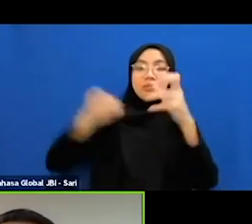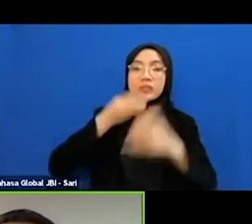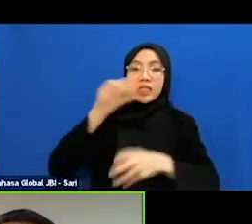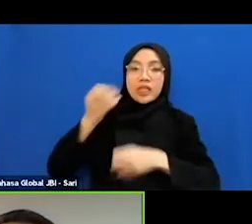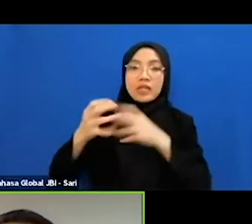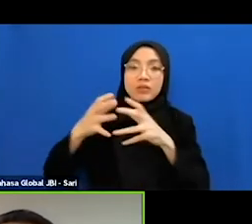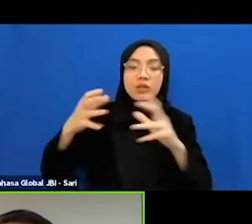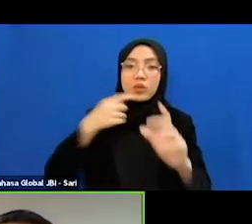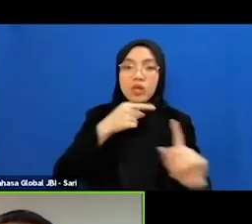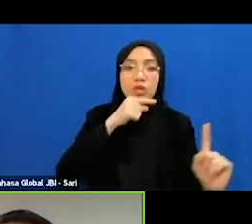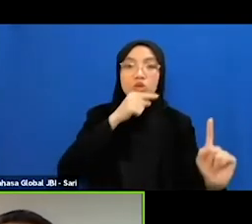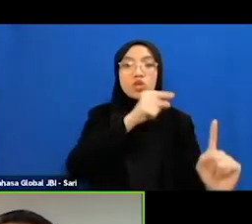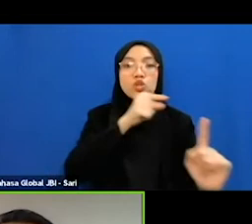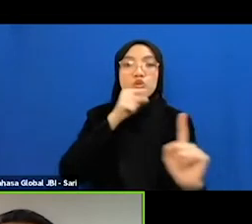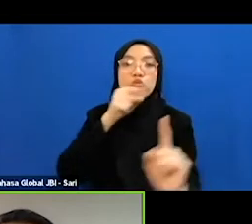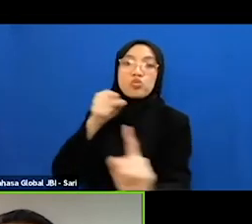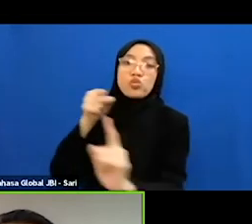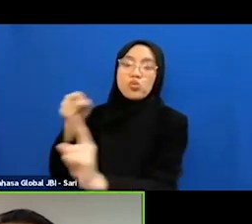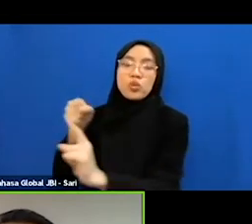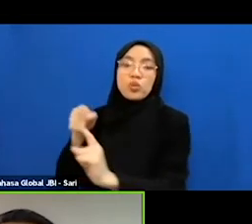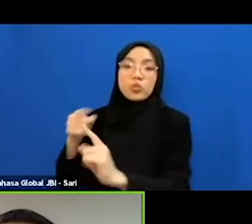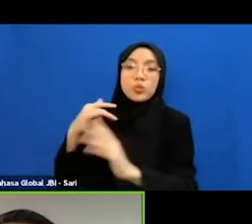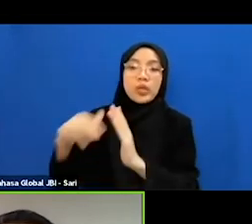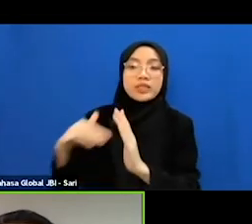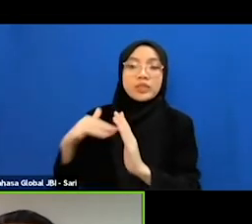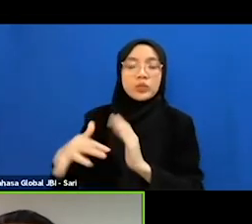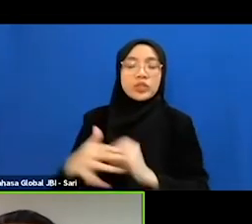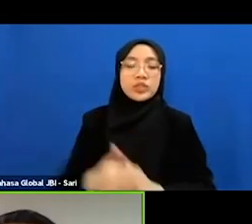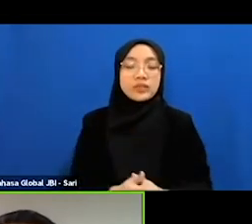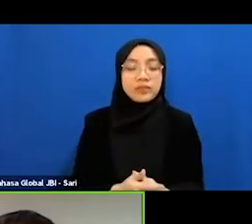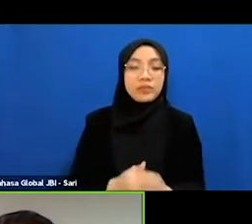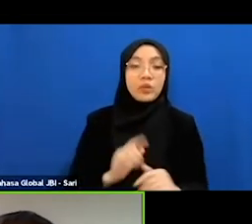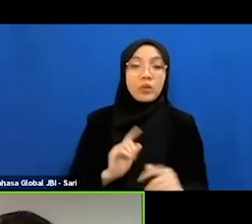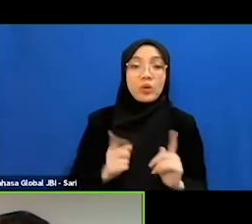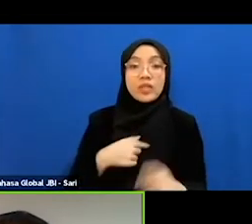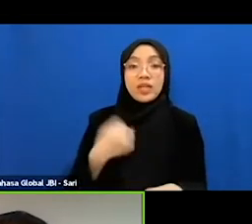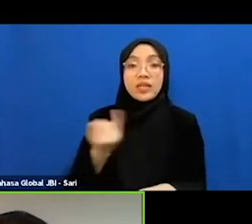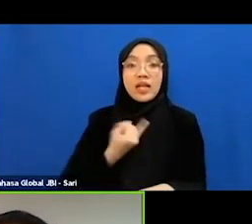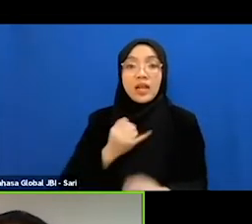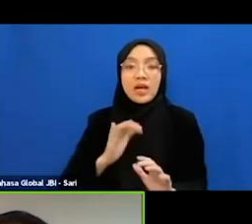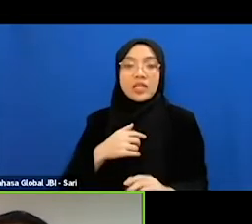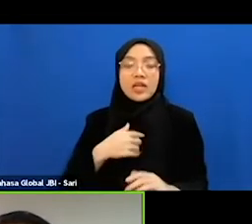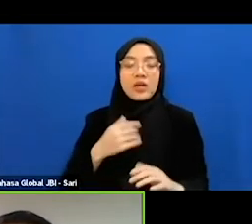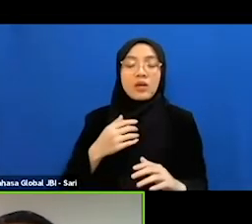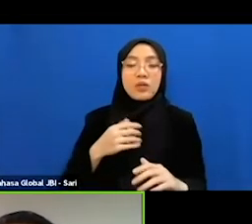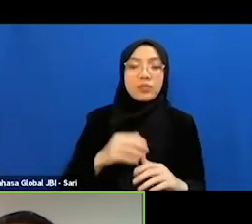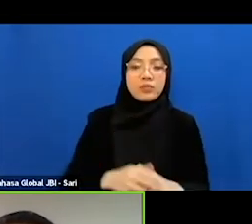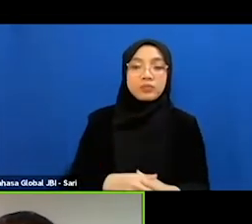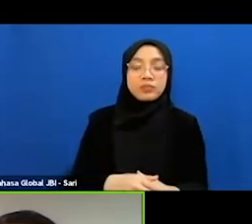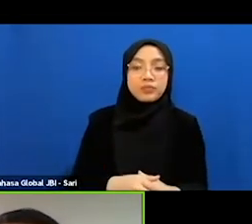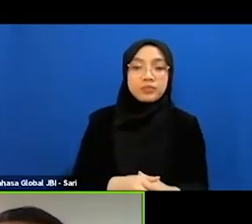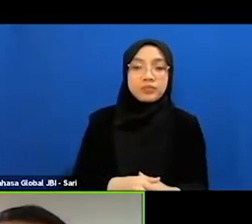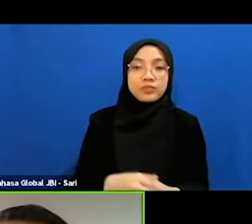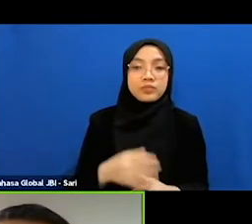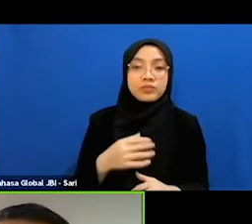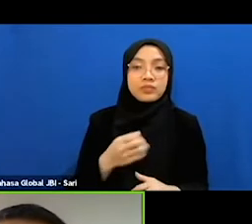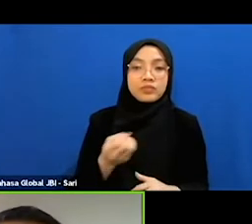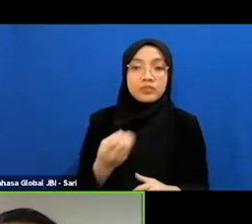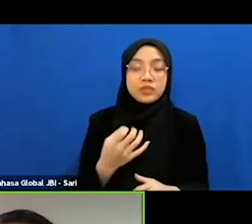tujuan Uti Ini kalau saya tidak keliru Tolong saya diperhatiin semua